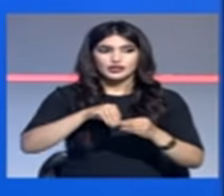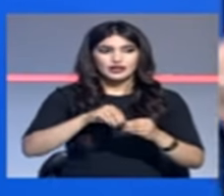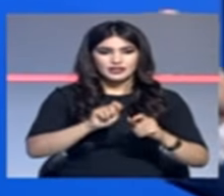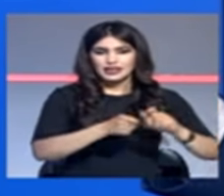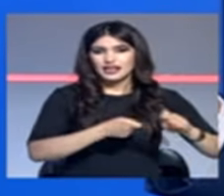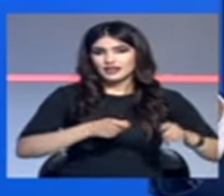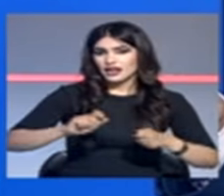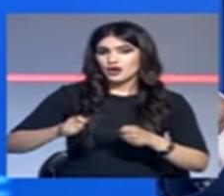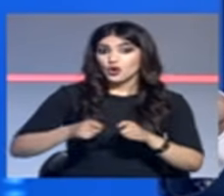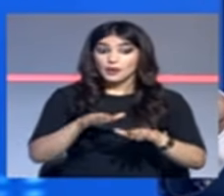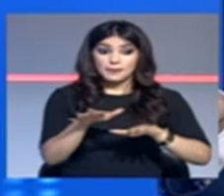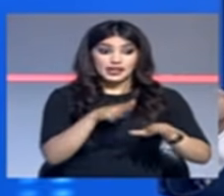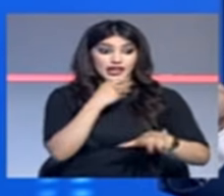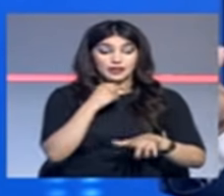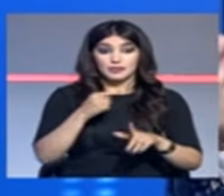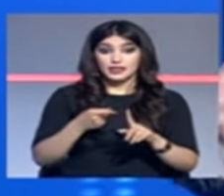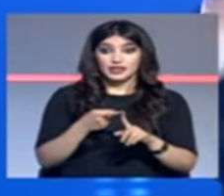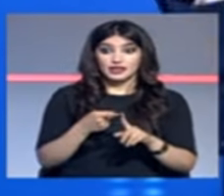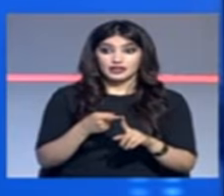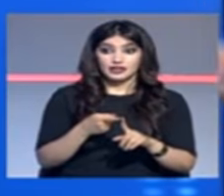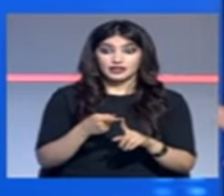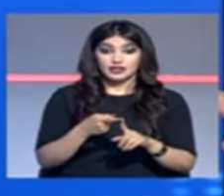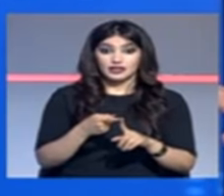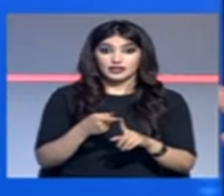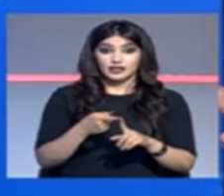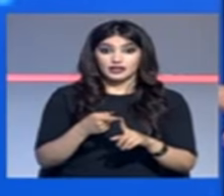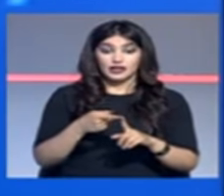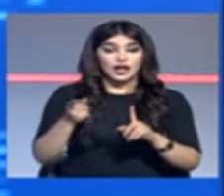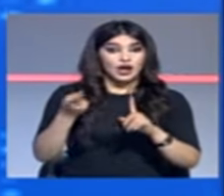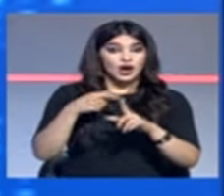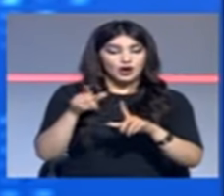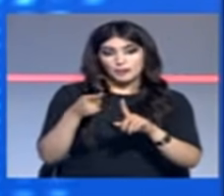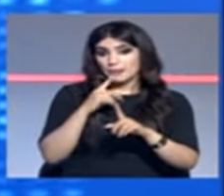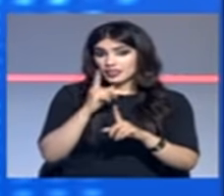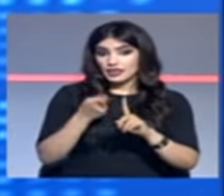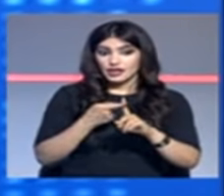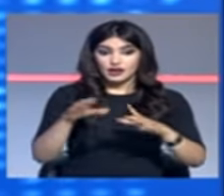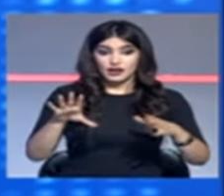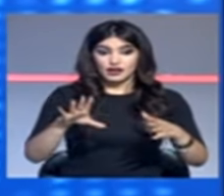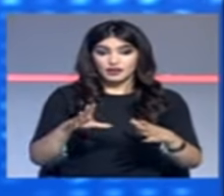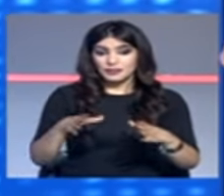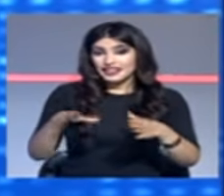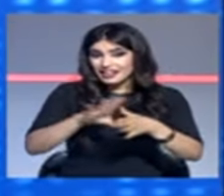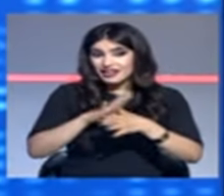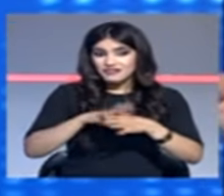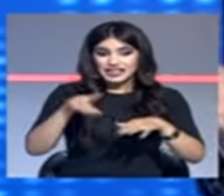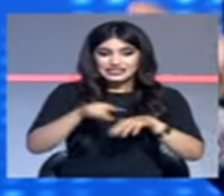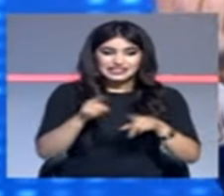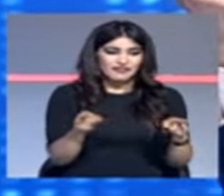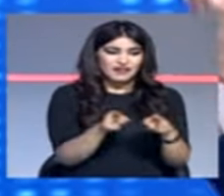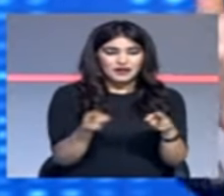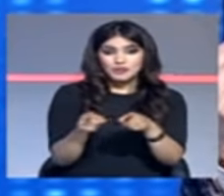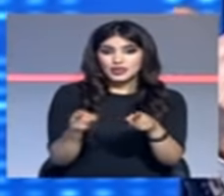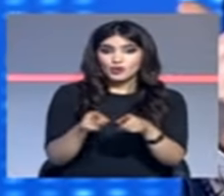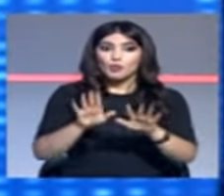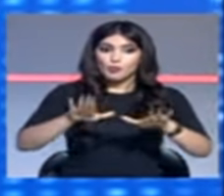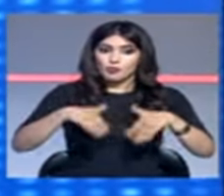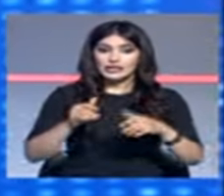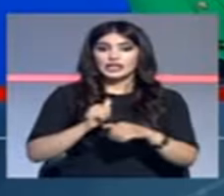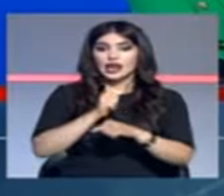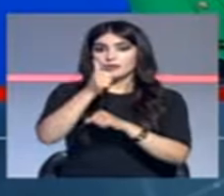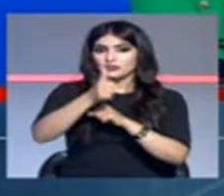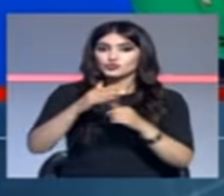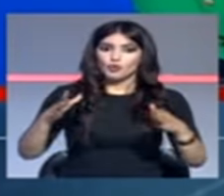روحنا واللي يحب يعمل فيشته عام جاي نعملوها الفيشته السنه نعمل عرس ضريف وعام جاي بما انك نلم رئيس